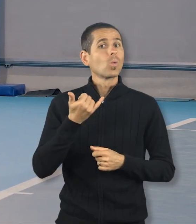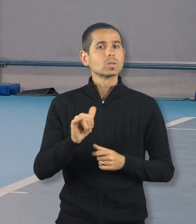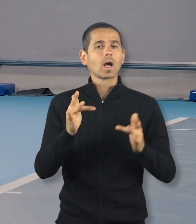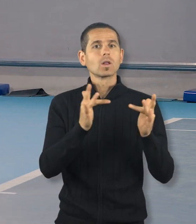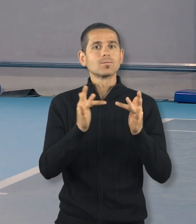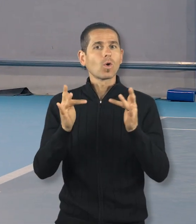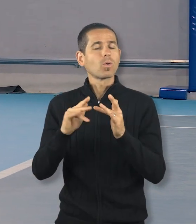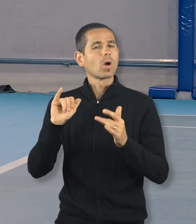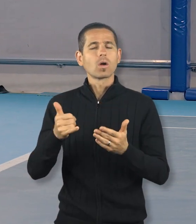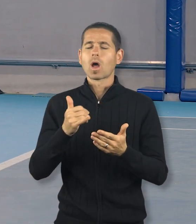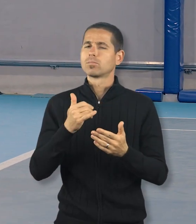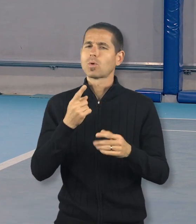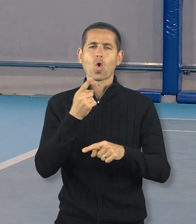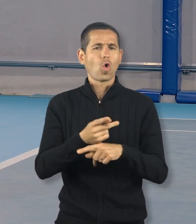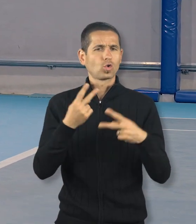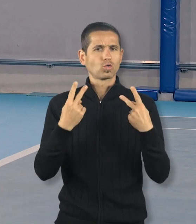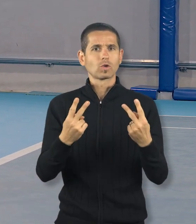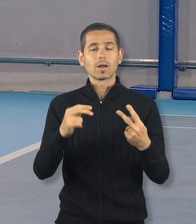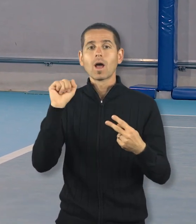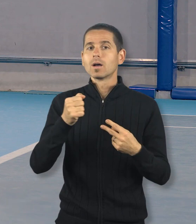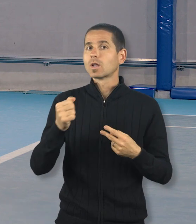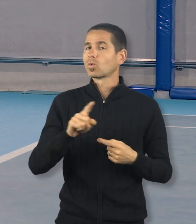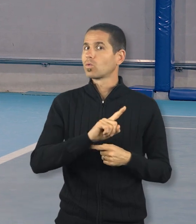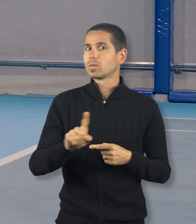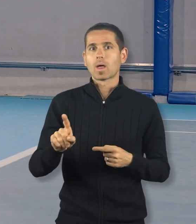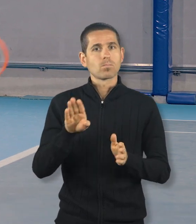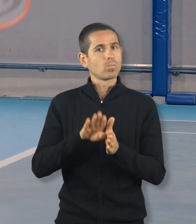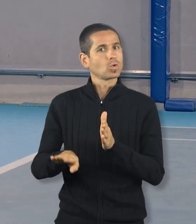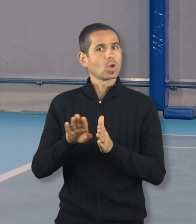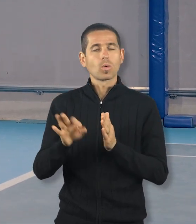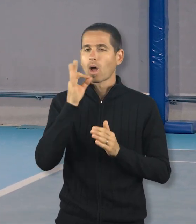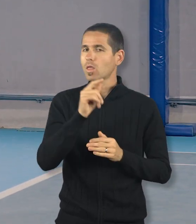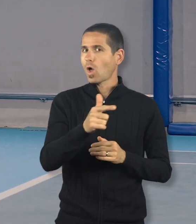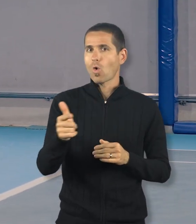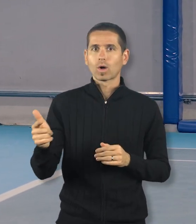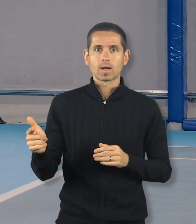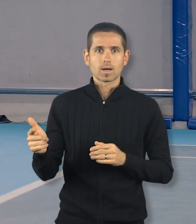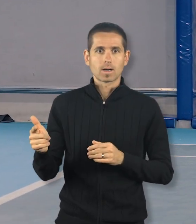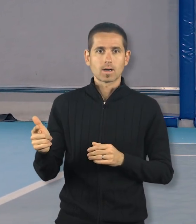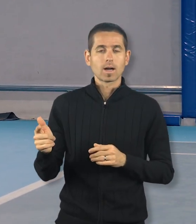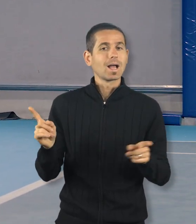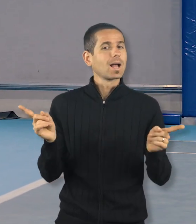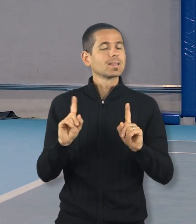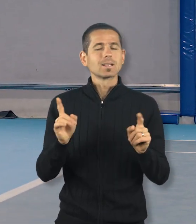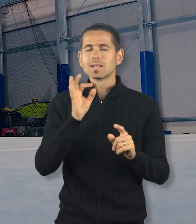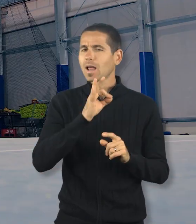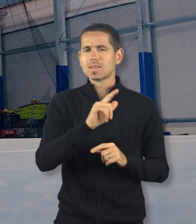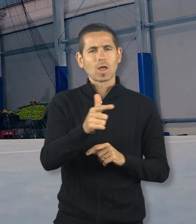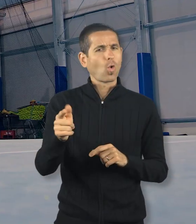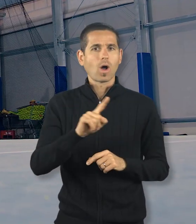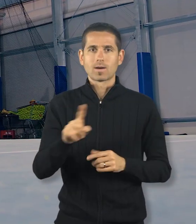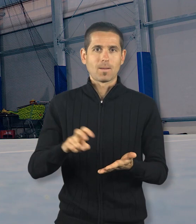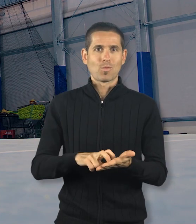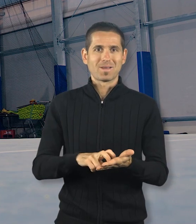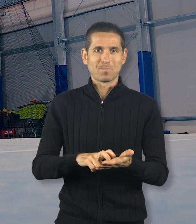Vsak dvoboj je odločilen, zato ne podcenjujem nikogar, niti se nikogar